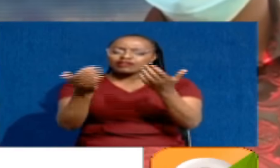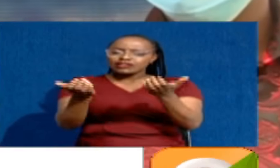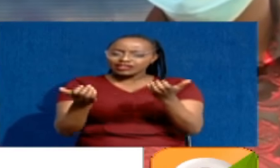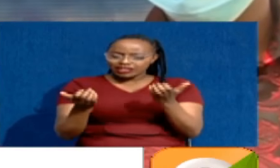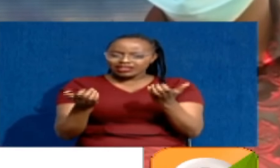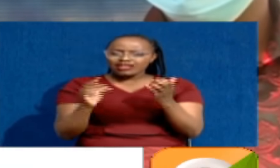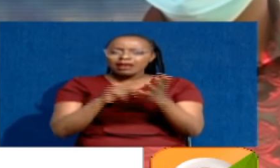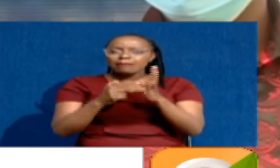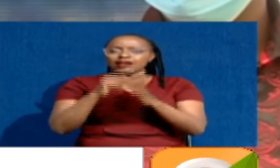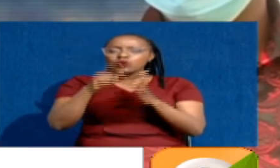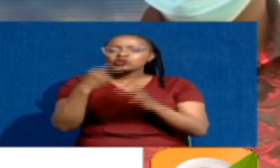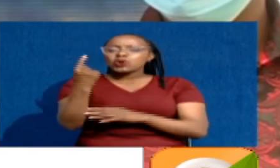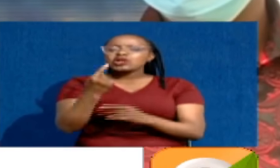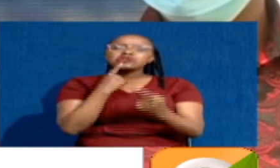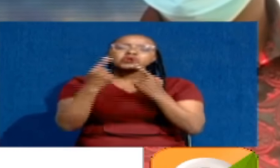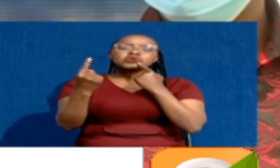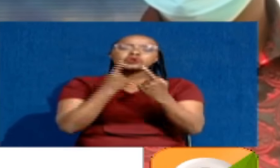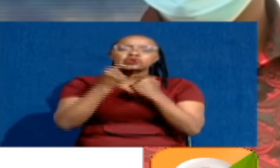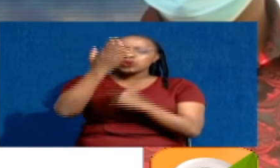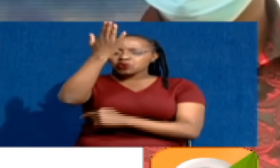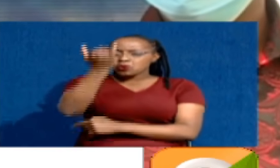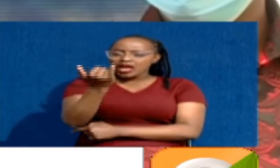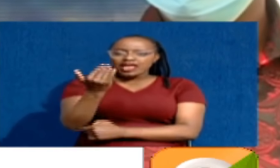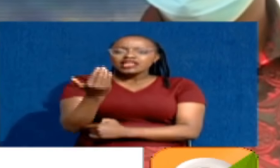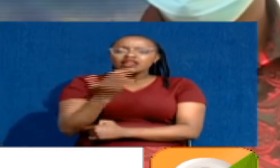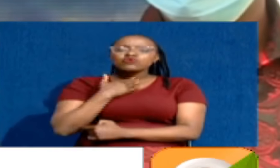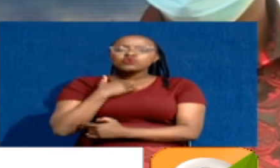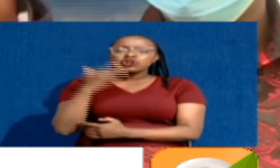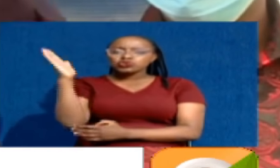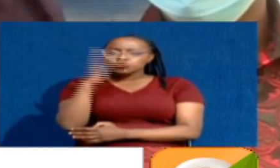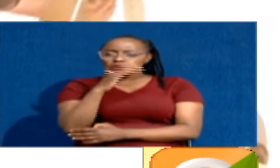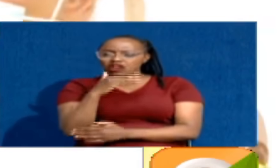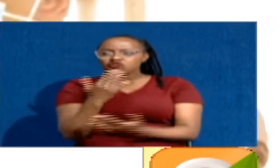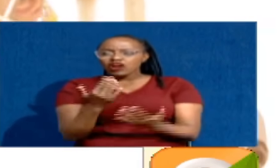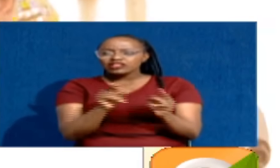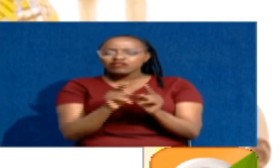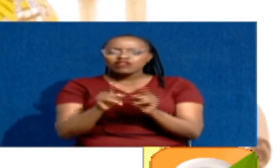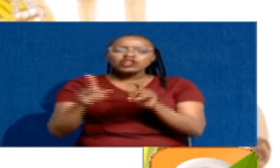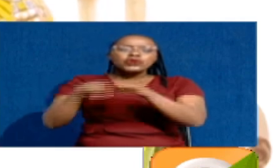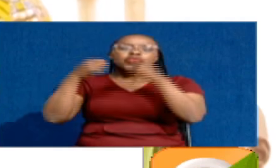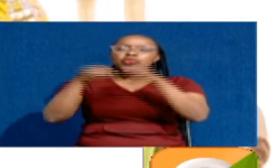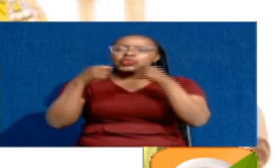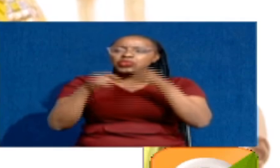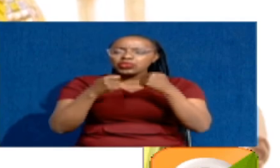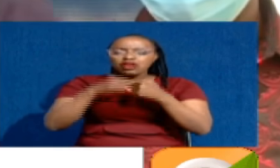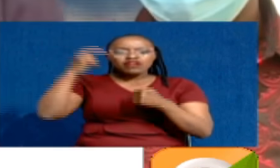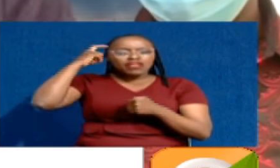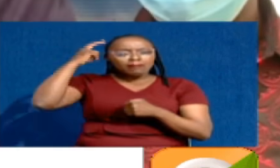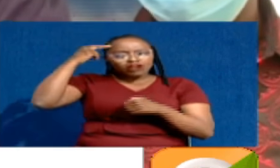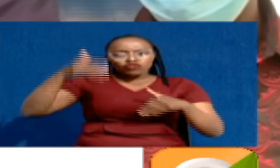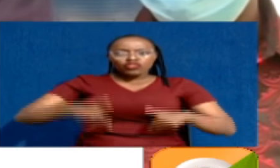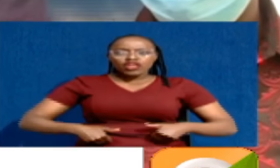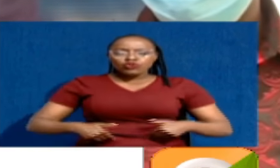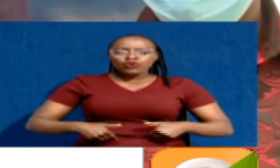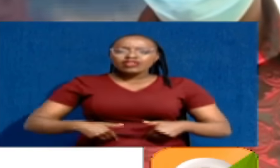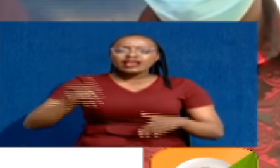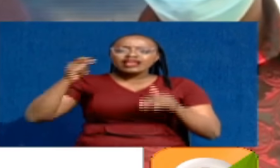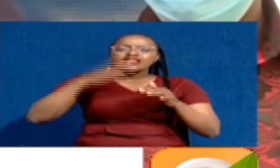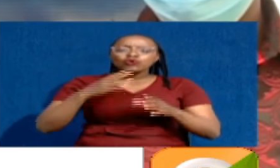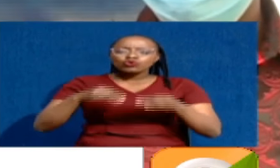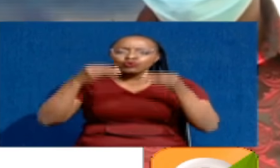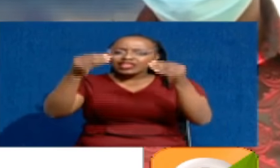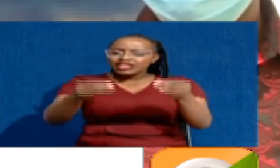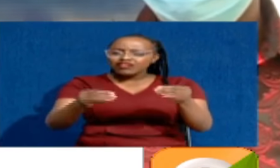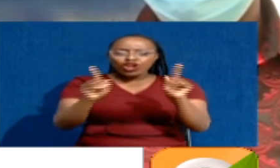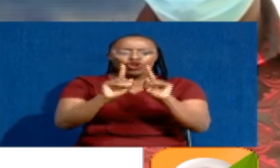Sio tu kuongea kwa sababu unataka kuchafua fikira za vijana. Mwananchi hataki kupewa,